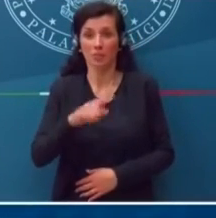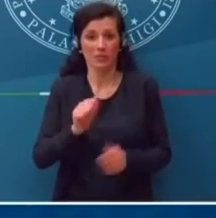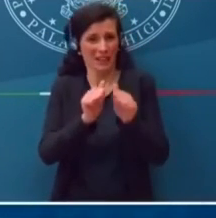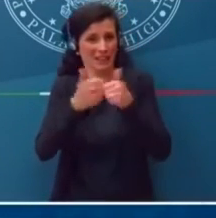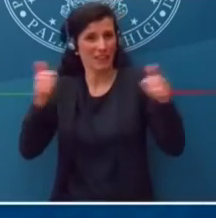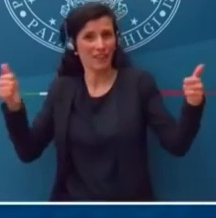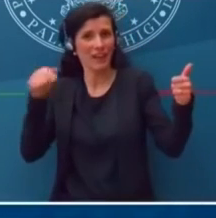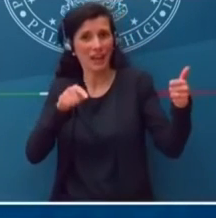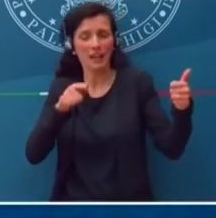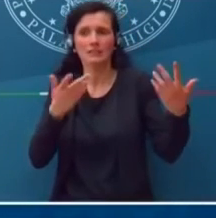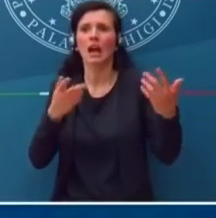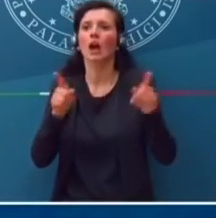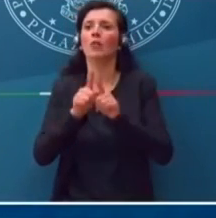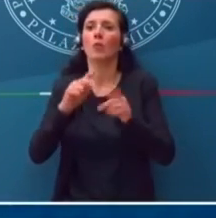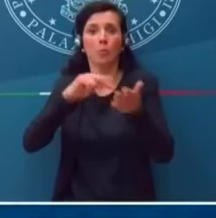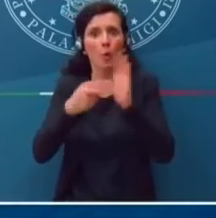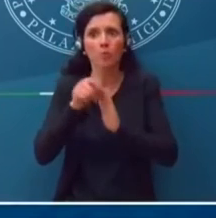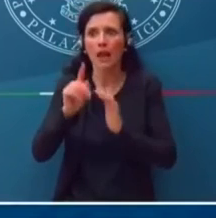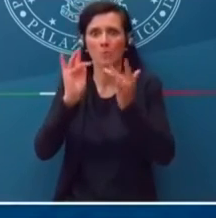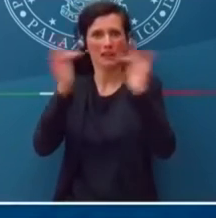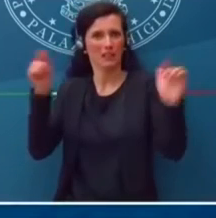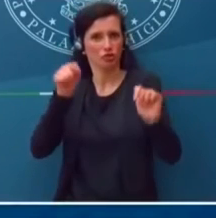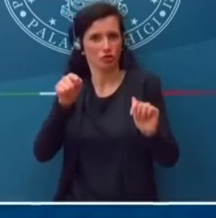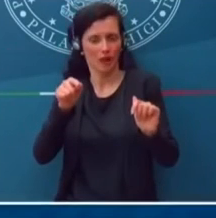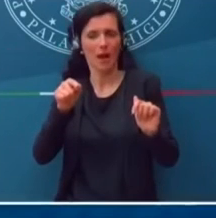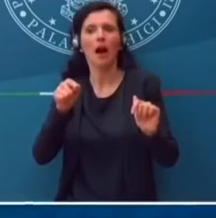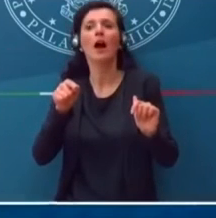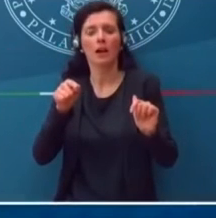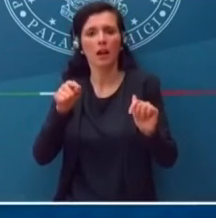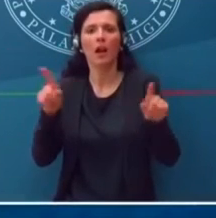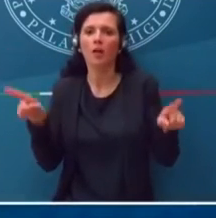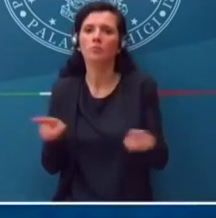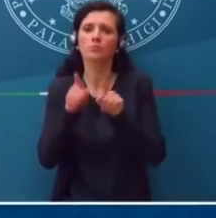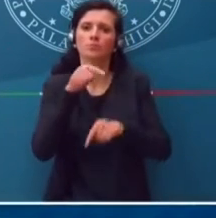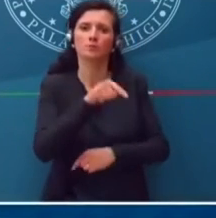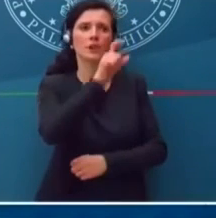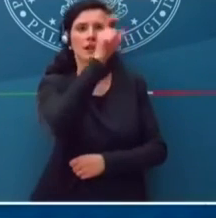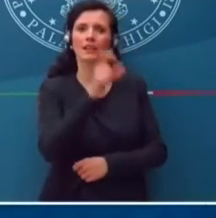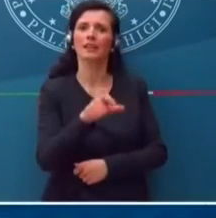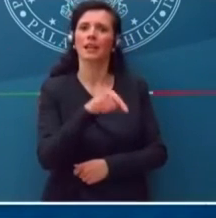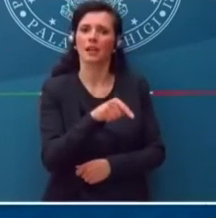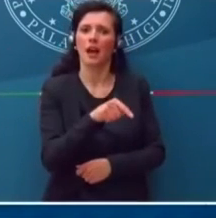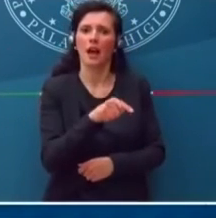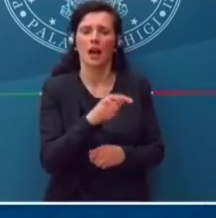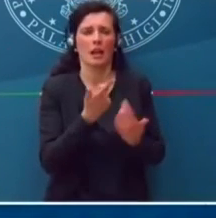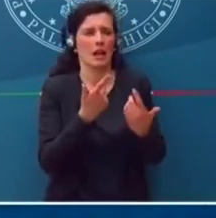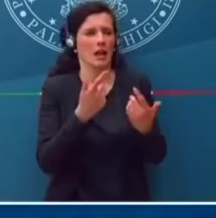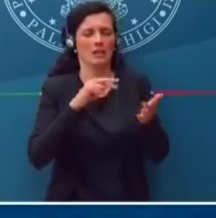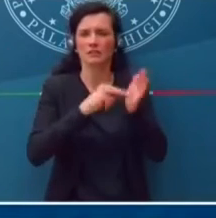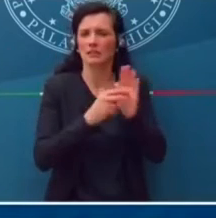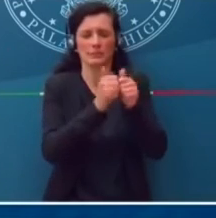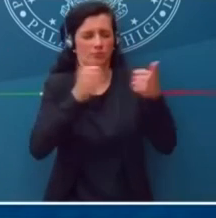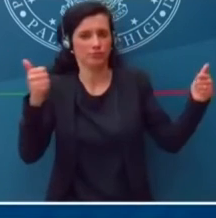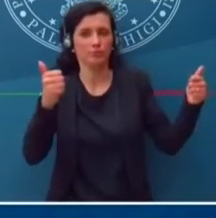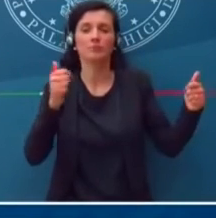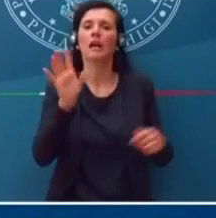divario digitale segue anche il divario che c'è nel nostro paese. Per cui l'istruzione,